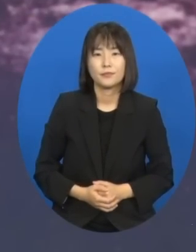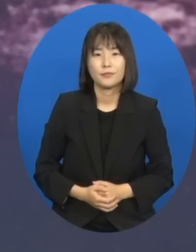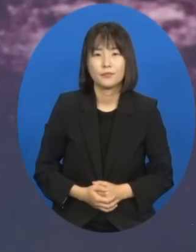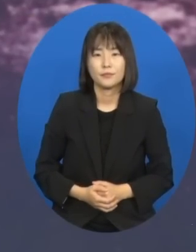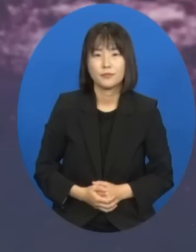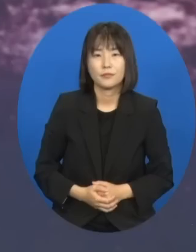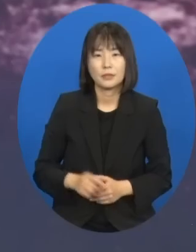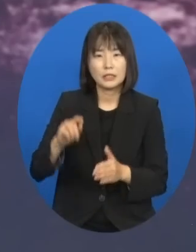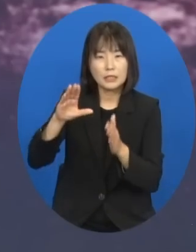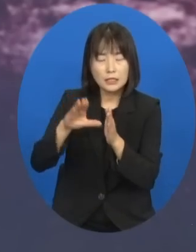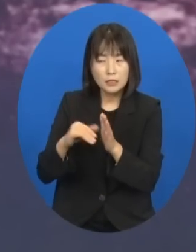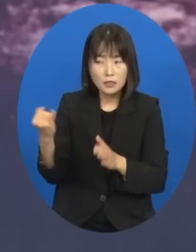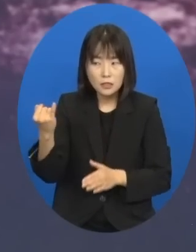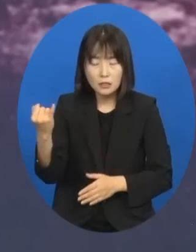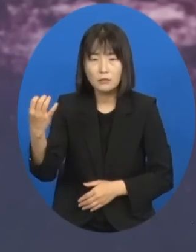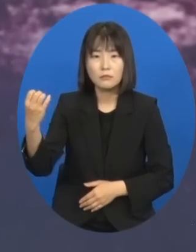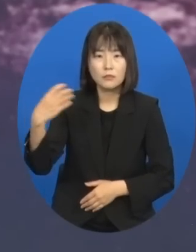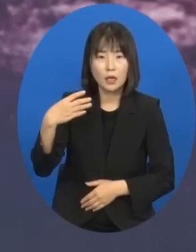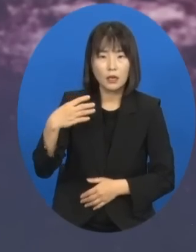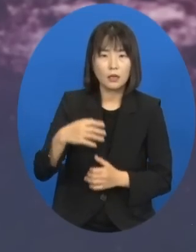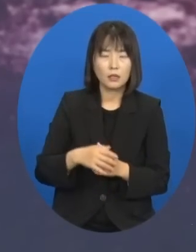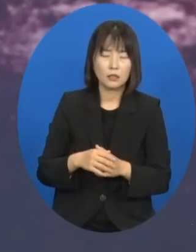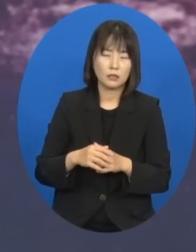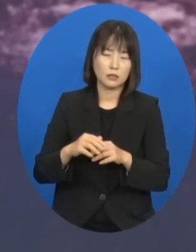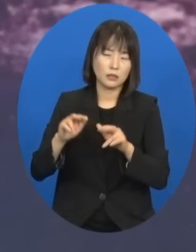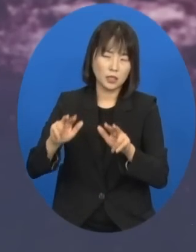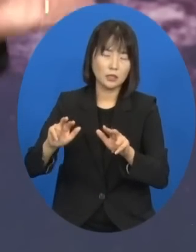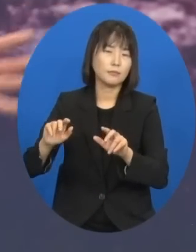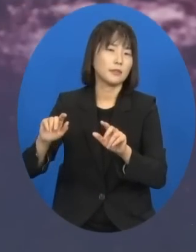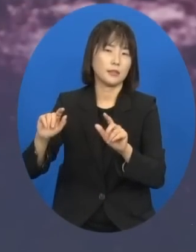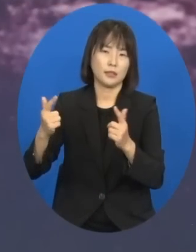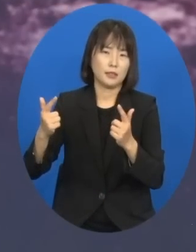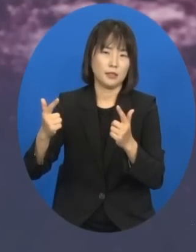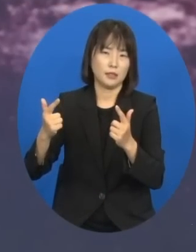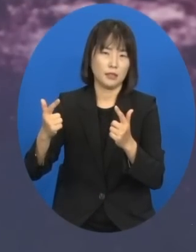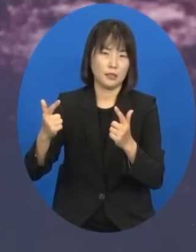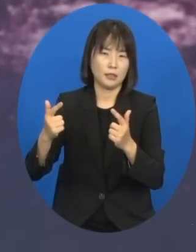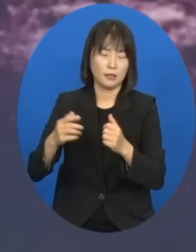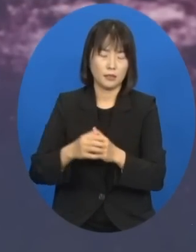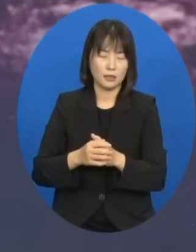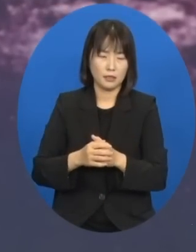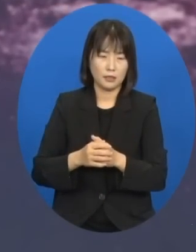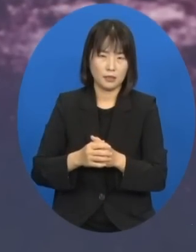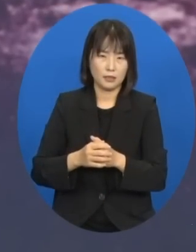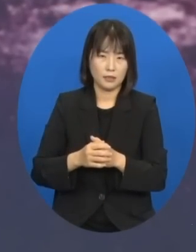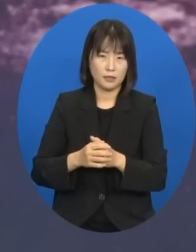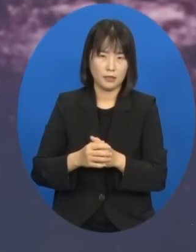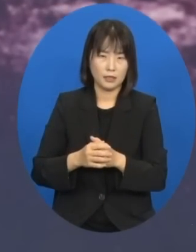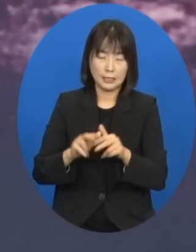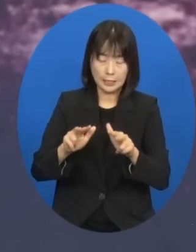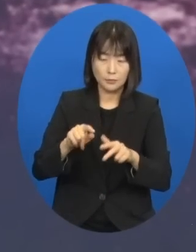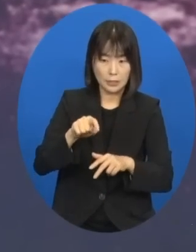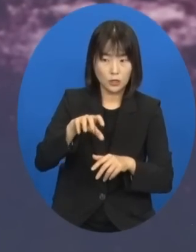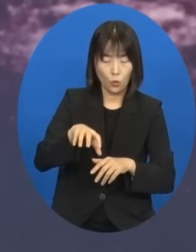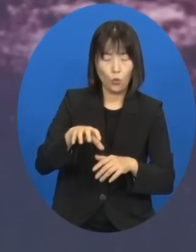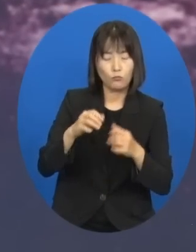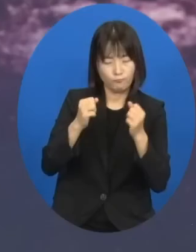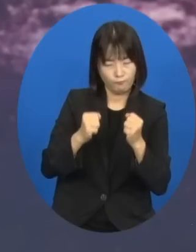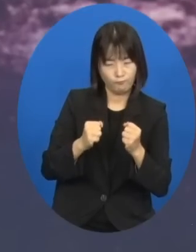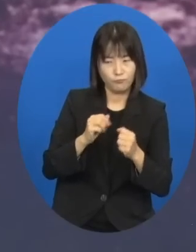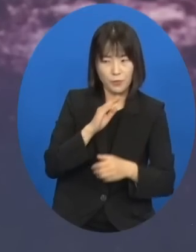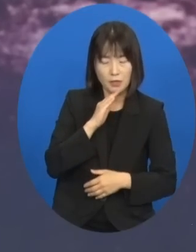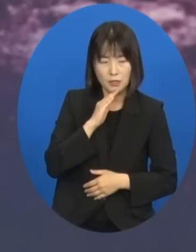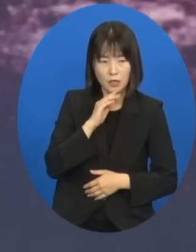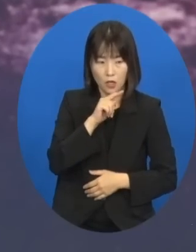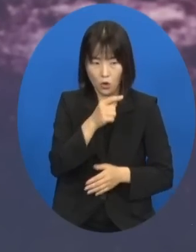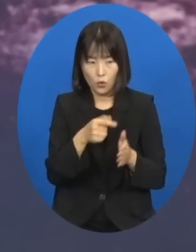근데 그때 그분이 그러셨잖아요. 지금은 아니라고. 나중에는 있지만 지금은 아니야. 지금은 여기 있는 거야. 내가 너를 기도하고